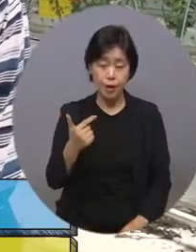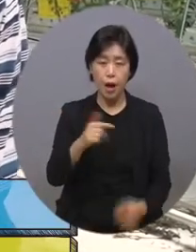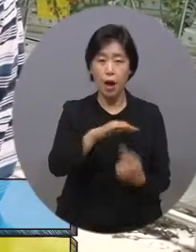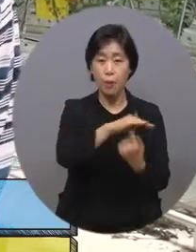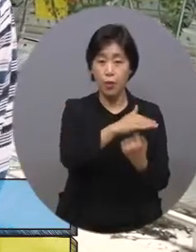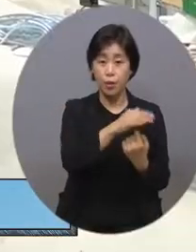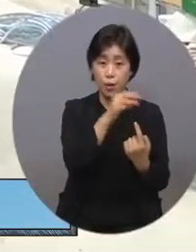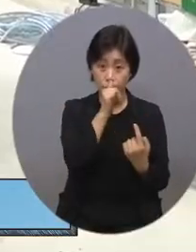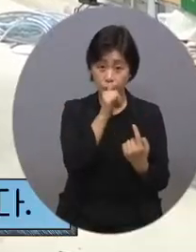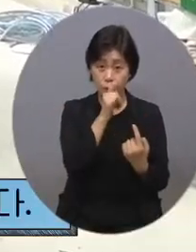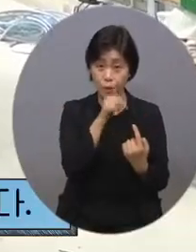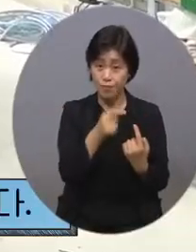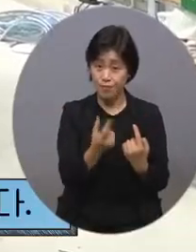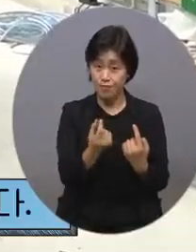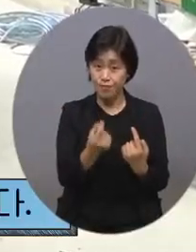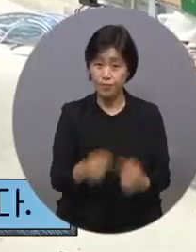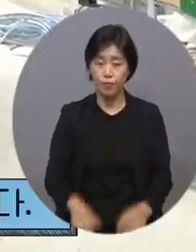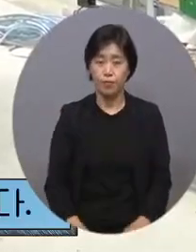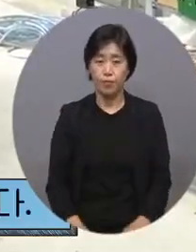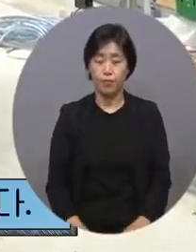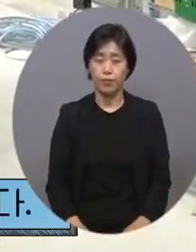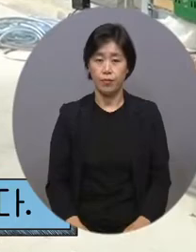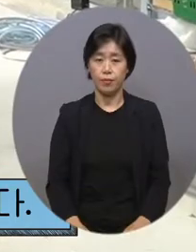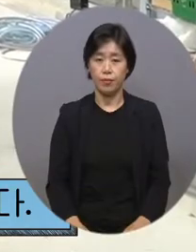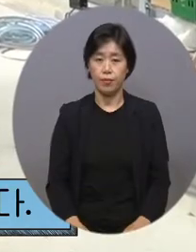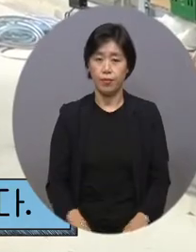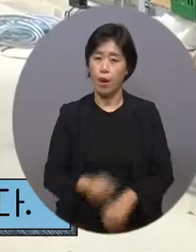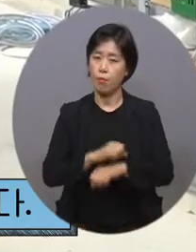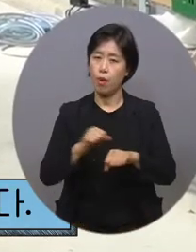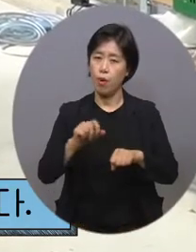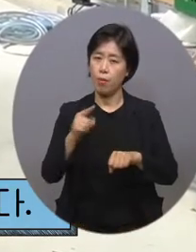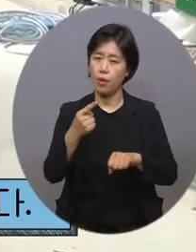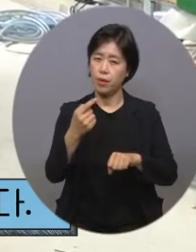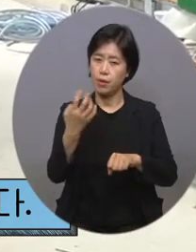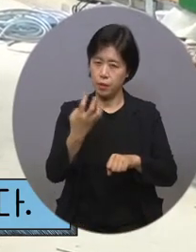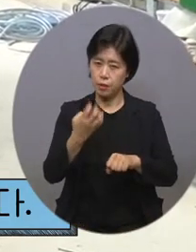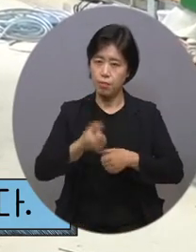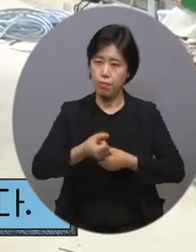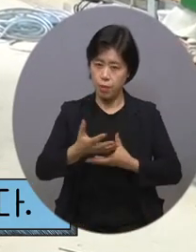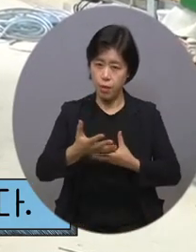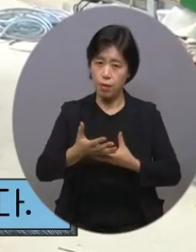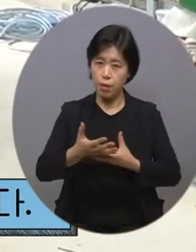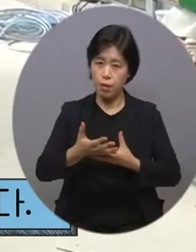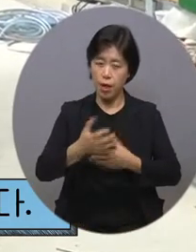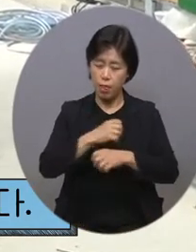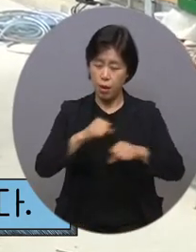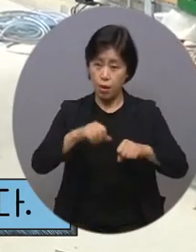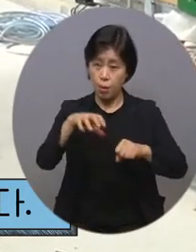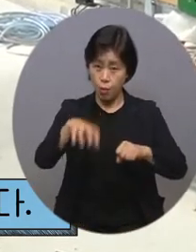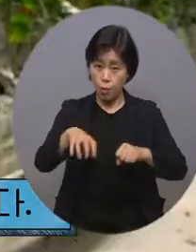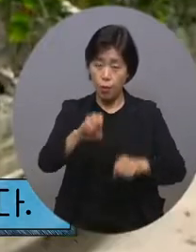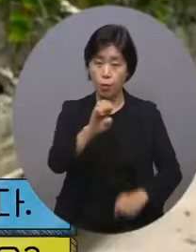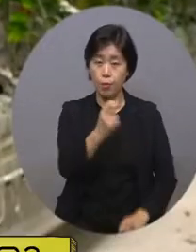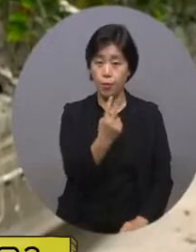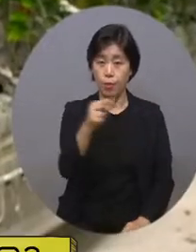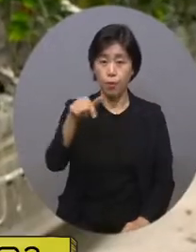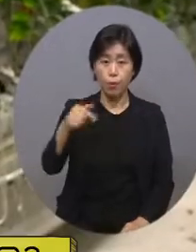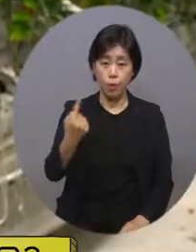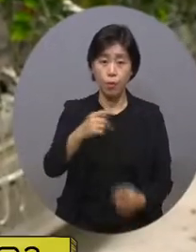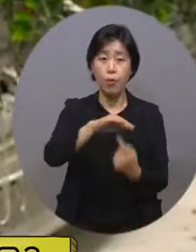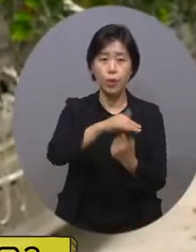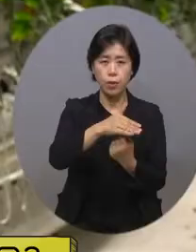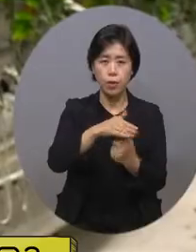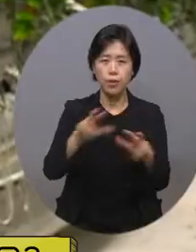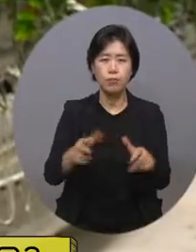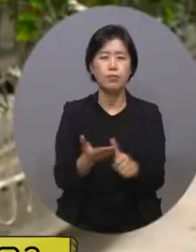알고 있었어요. 예, 그렇습니다. 예. 네. 네, 저희는 버섯이 약 140평 정도 되는 규모의 버섯을 표고버섯을 재배하고 있습니다. 아, 그럼